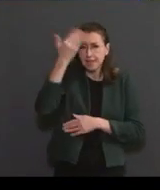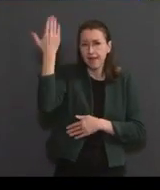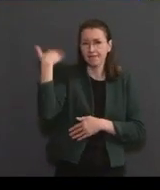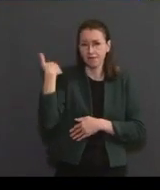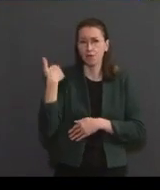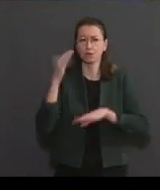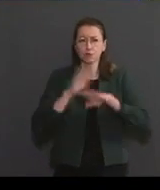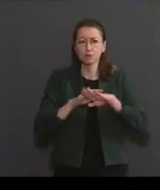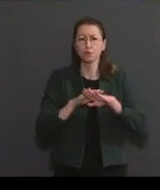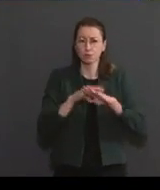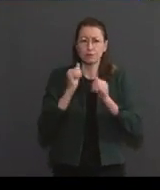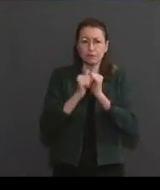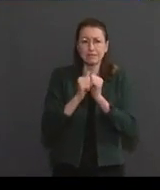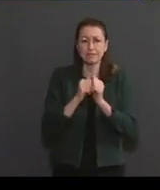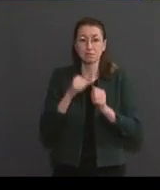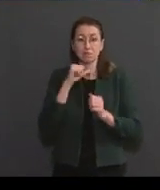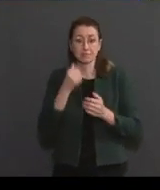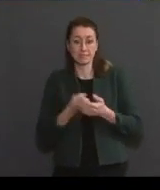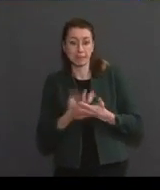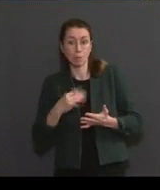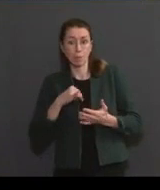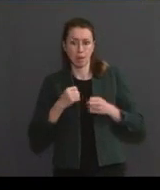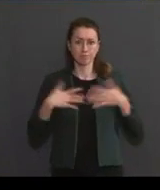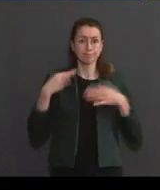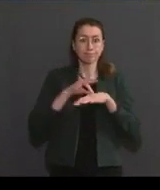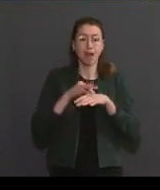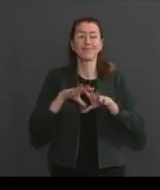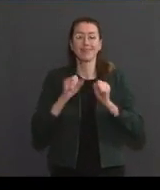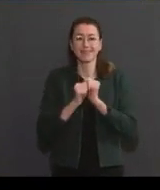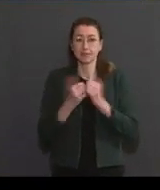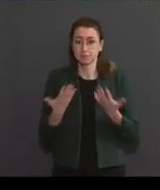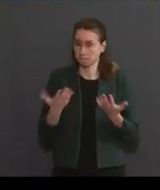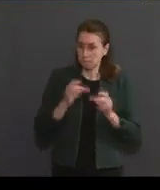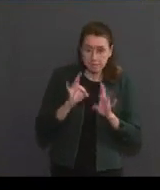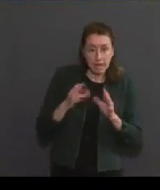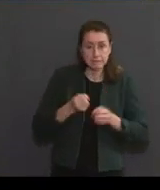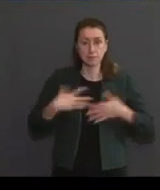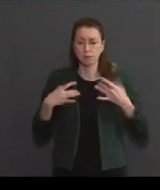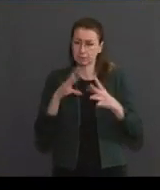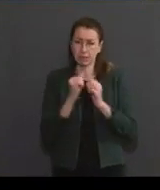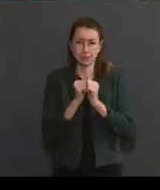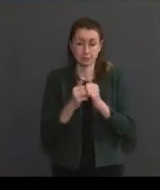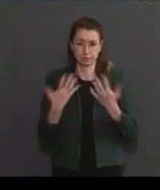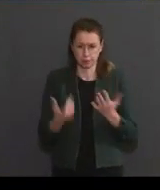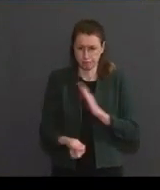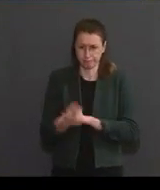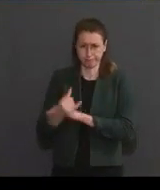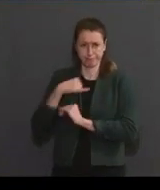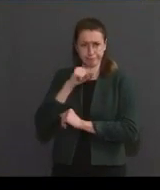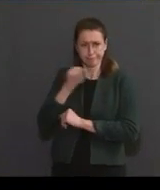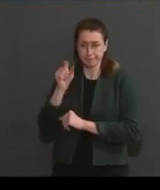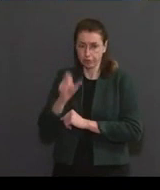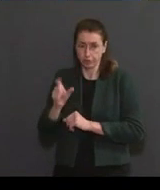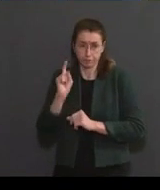maintenant un mois à peu près en raison d'un embouteillage du système qui ne parvenait plus à fonctionner adéquatement tant dans la réalisation des